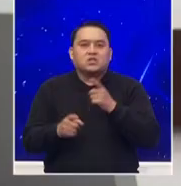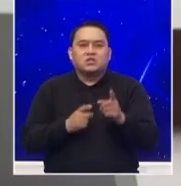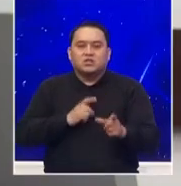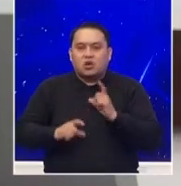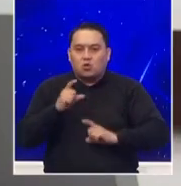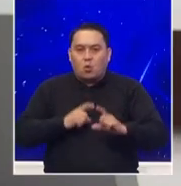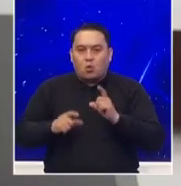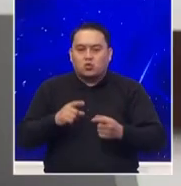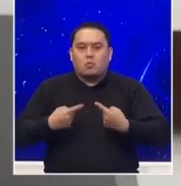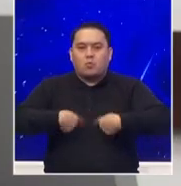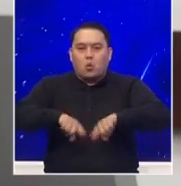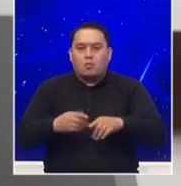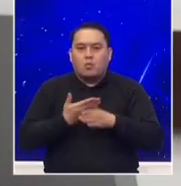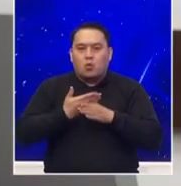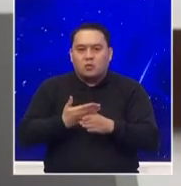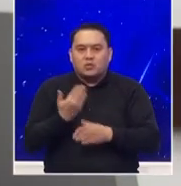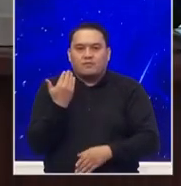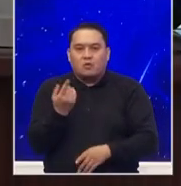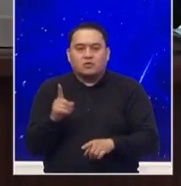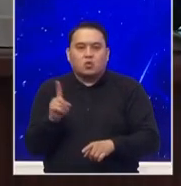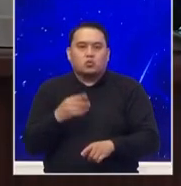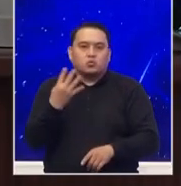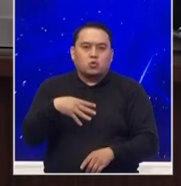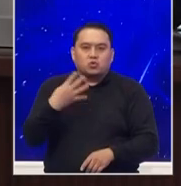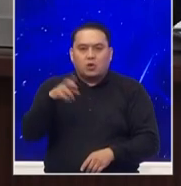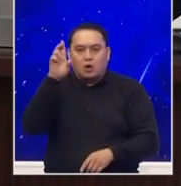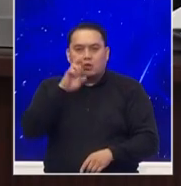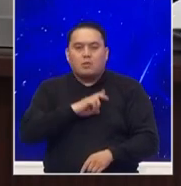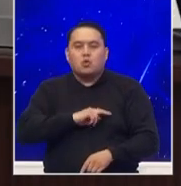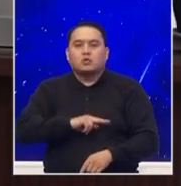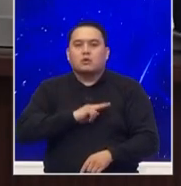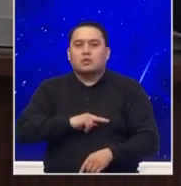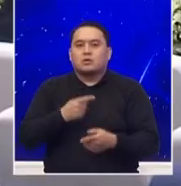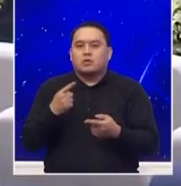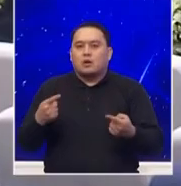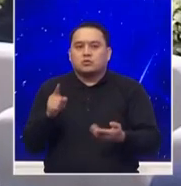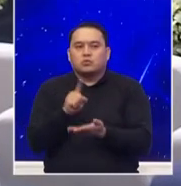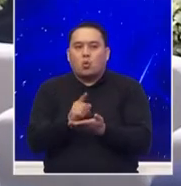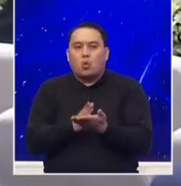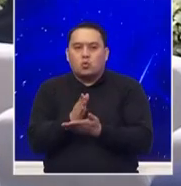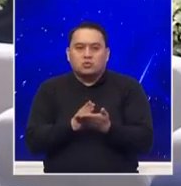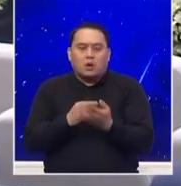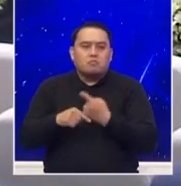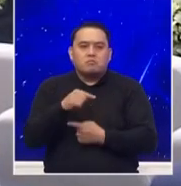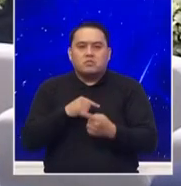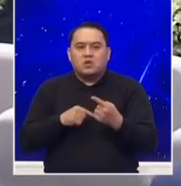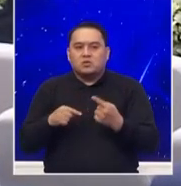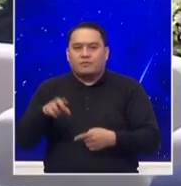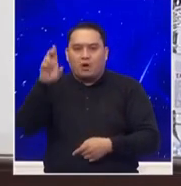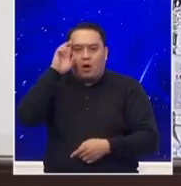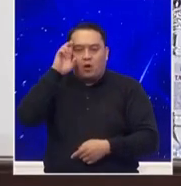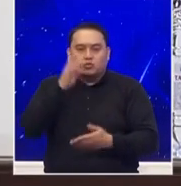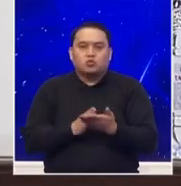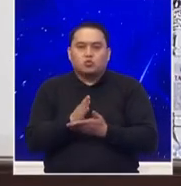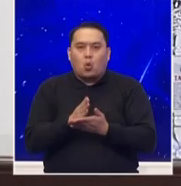и гуманитарного института имени Кунаева. За 44 года работы занимал разные должности в сельхоз- и бизнес-структурах